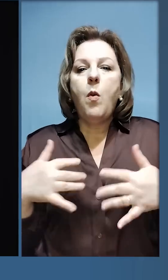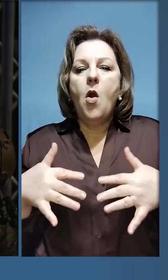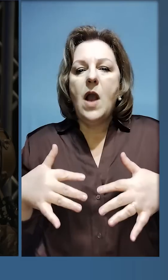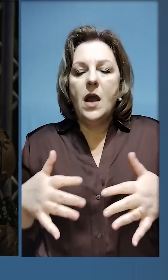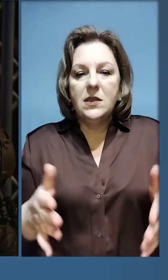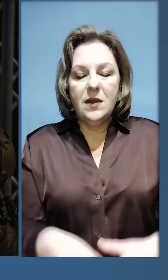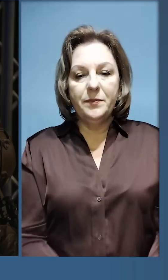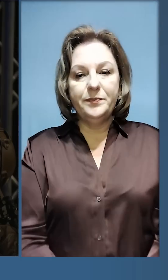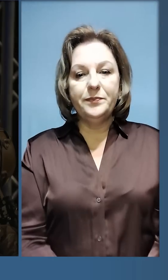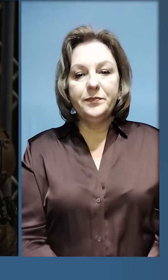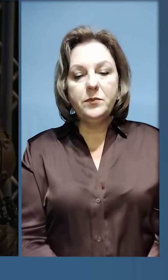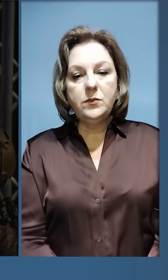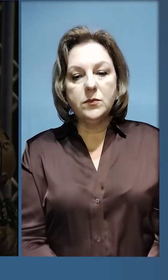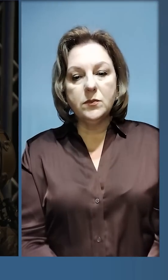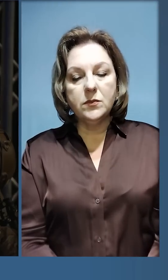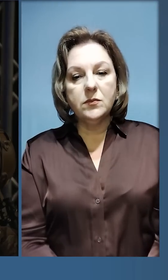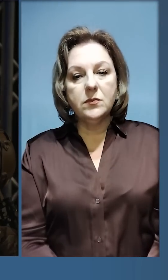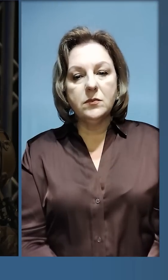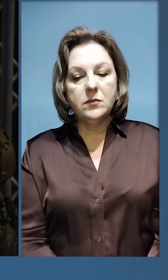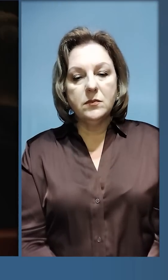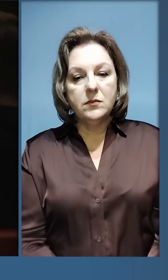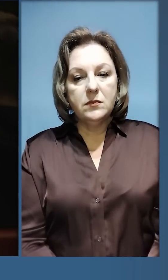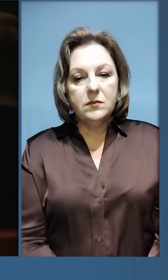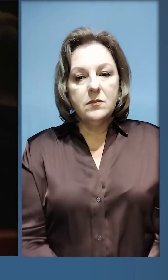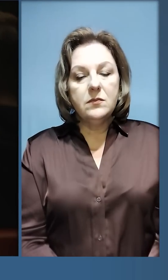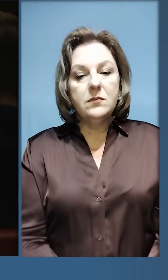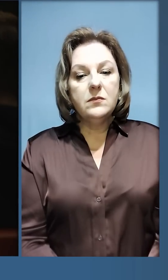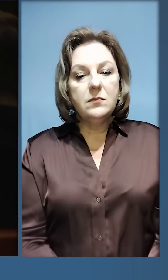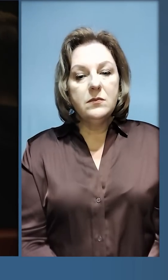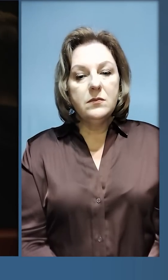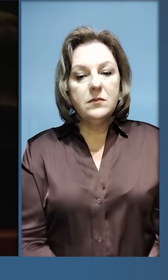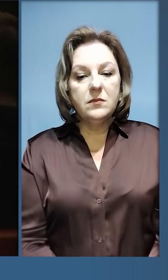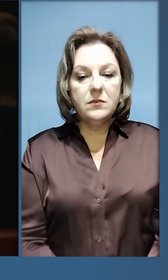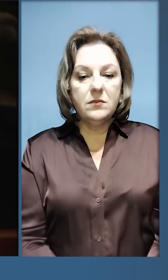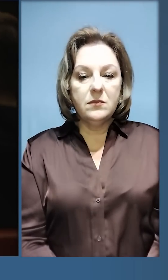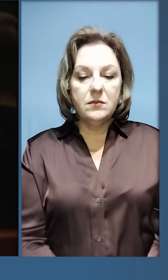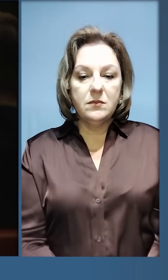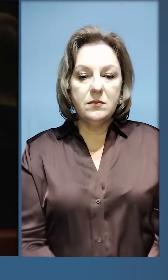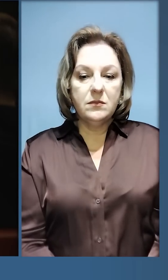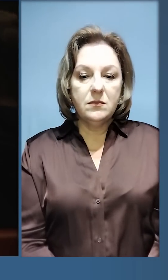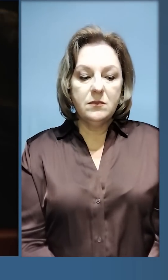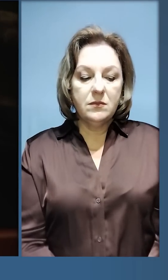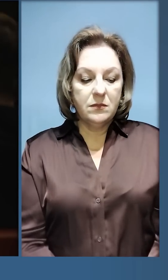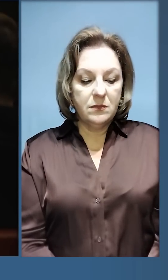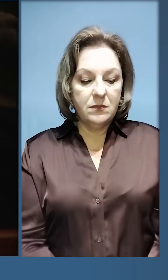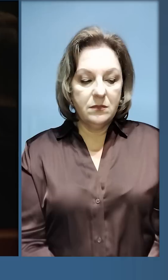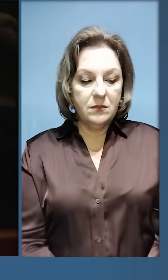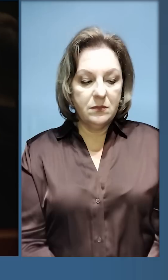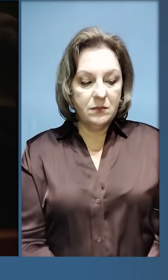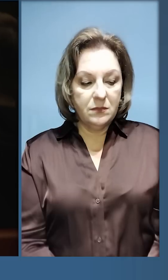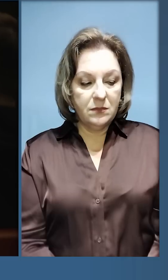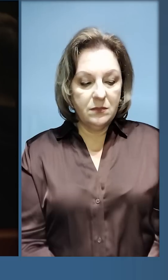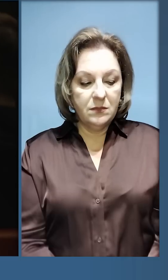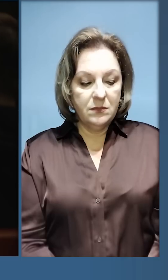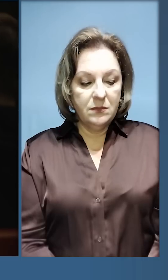бояться. Let's just say that Putin got a really bad cold and died, or accidentally fell out of a window and